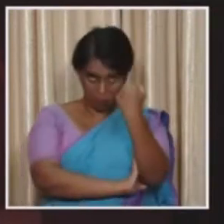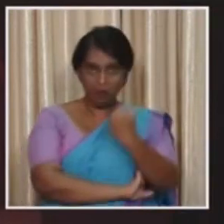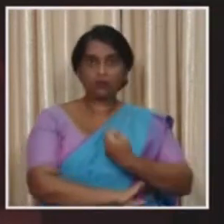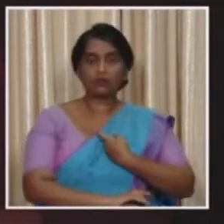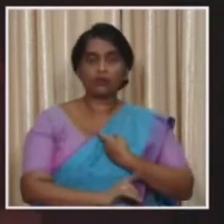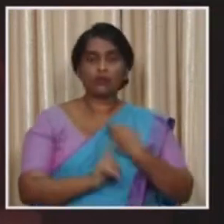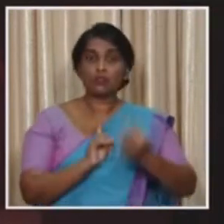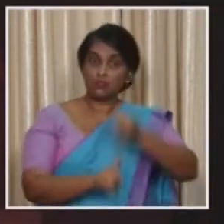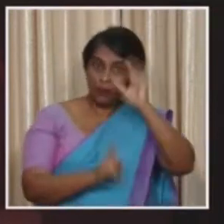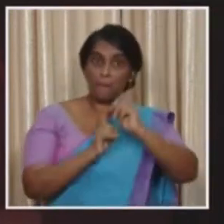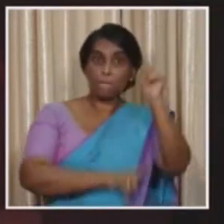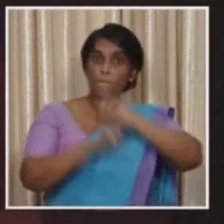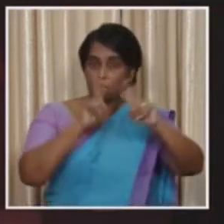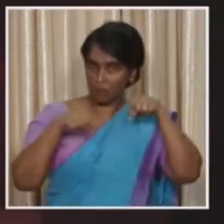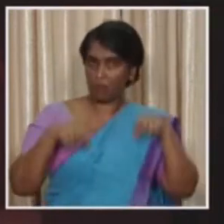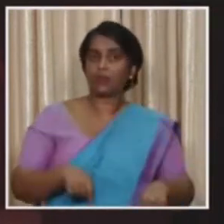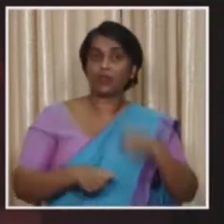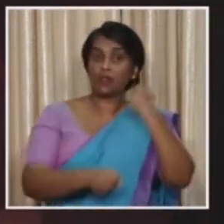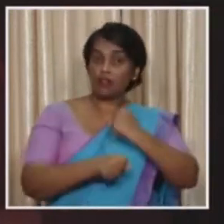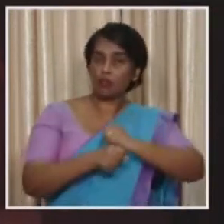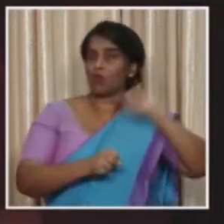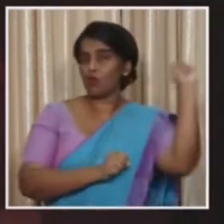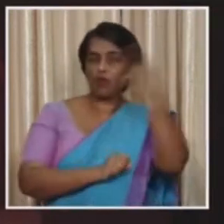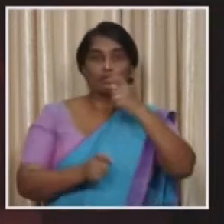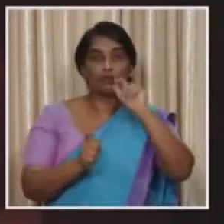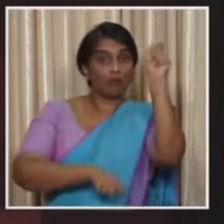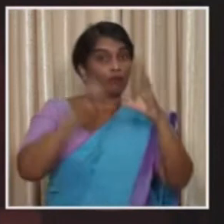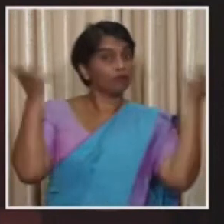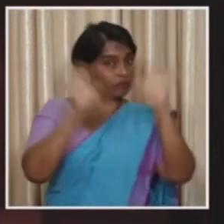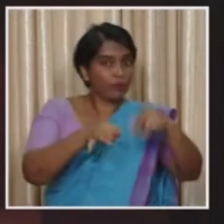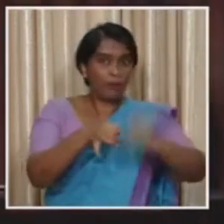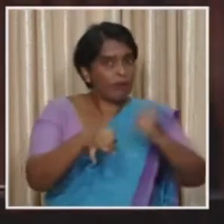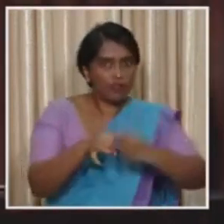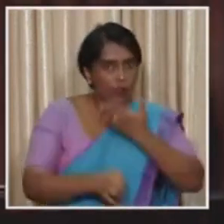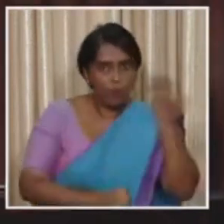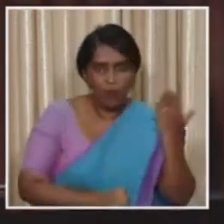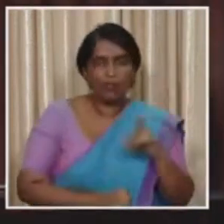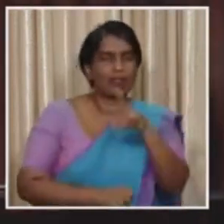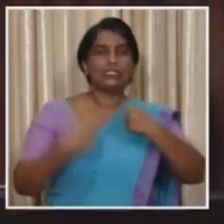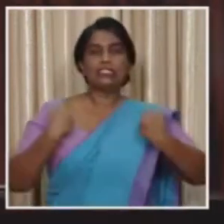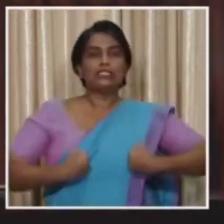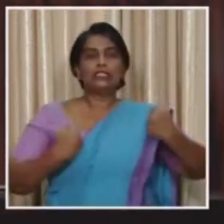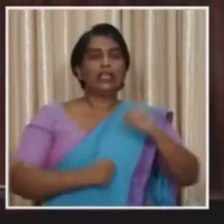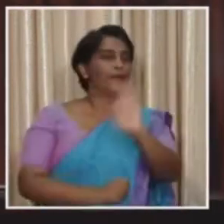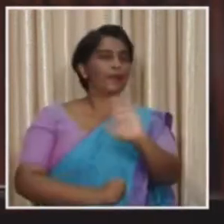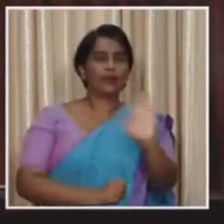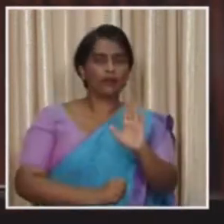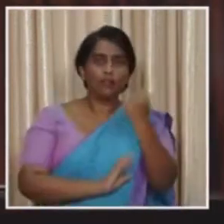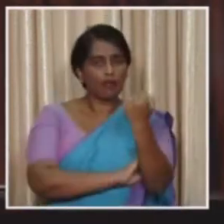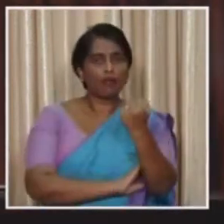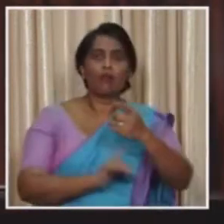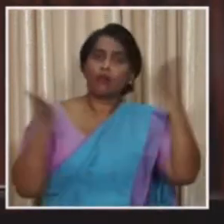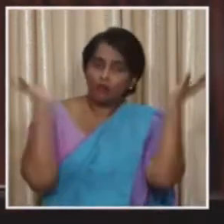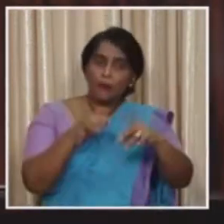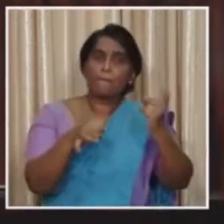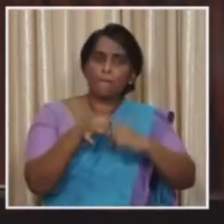මගේ සභාපතිත්වයෙන් පාර්ලිමේන්තුවේ රජයේ සීලම නිලධාරීන් ගැනවලා ප්‍රශ්න සභාපතිත්වයක් නෙමෙයි ඔබතුමාට ඕන මට බලය තියෙනවද ගැනවලා